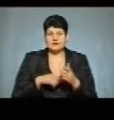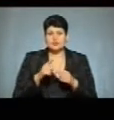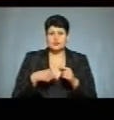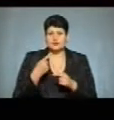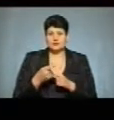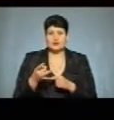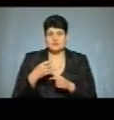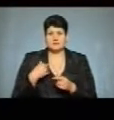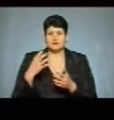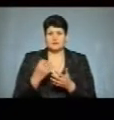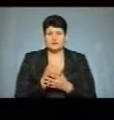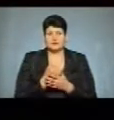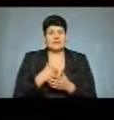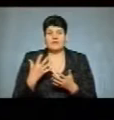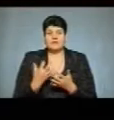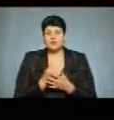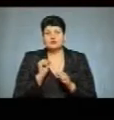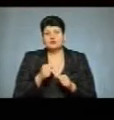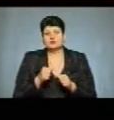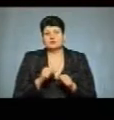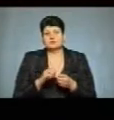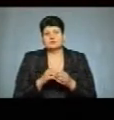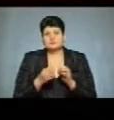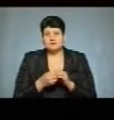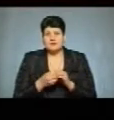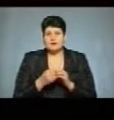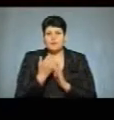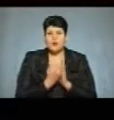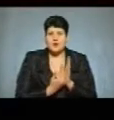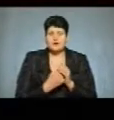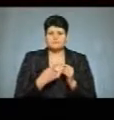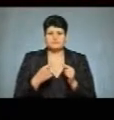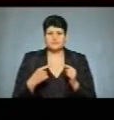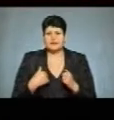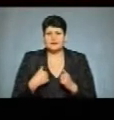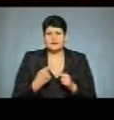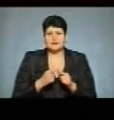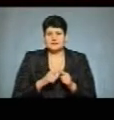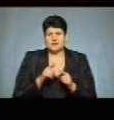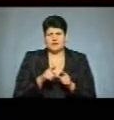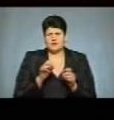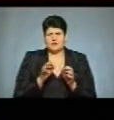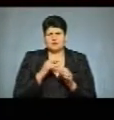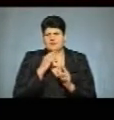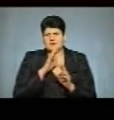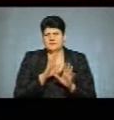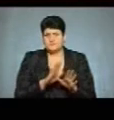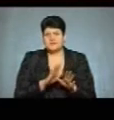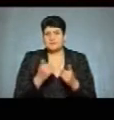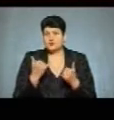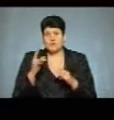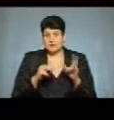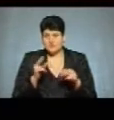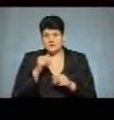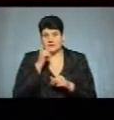раз мені вдасться. Ну, не вдалося, може бути збій, програми, всяке може бути. Я на то ніколи не звертаю уваги. Якщо мені сьогодні не повезло,